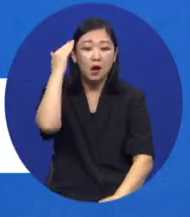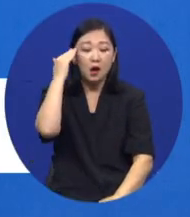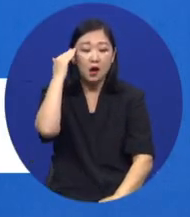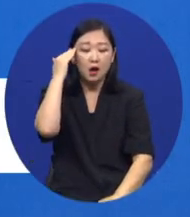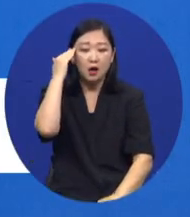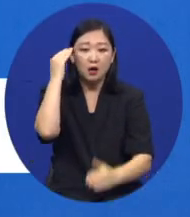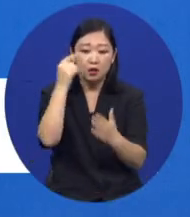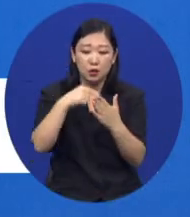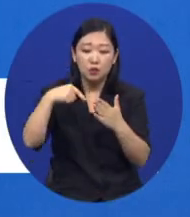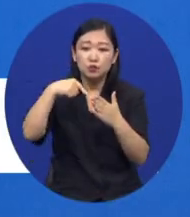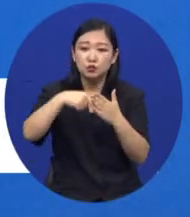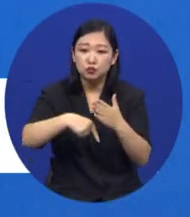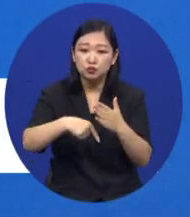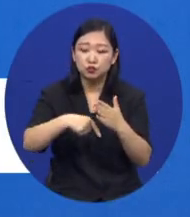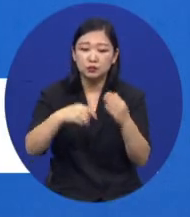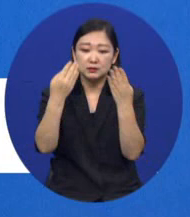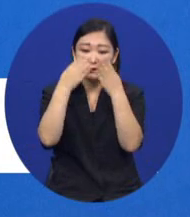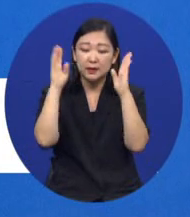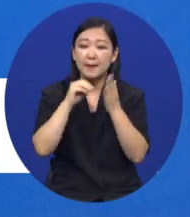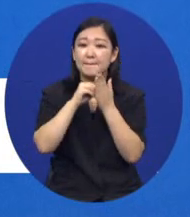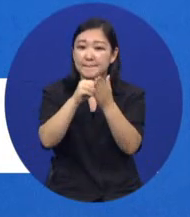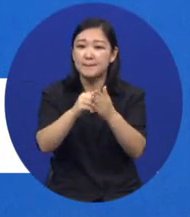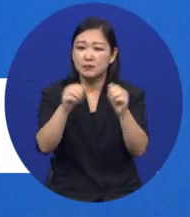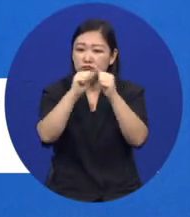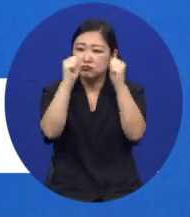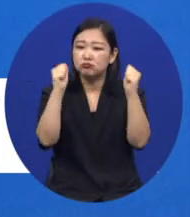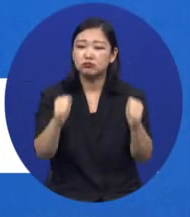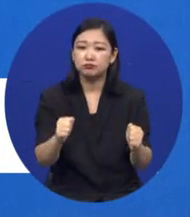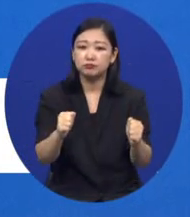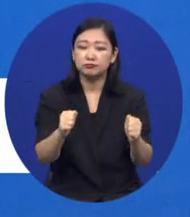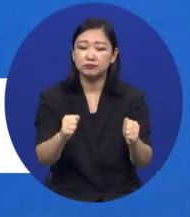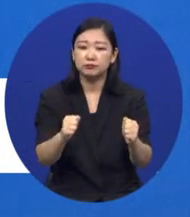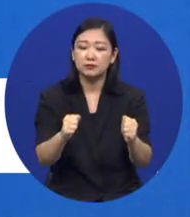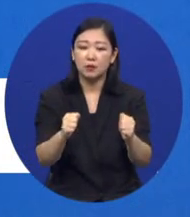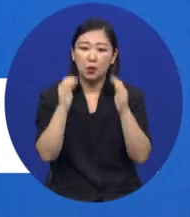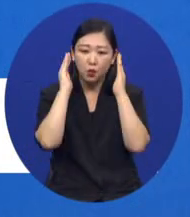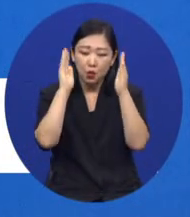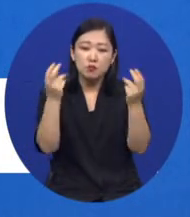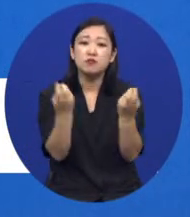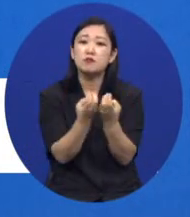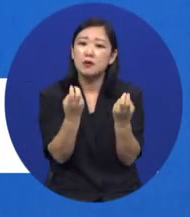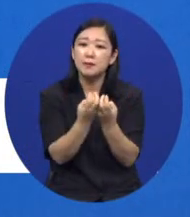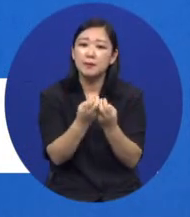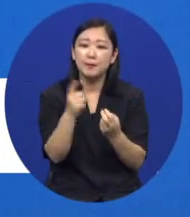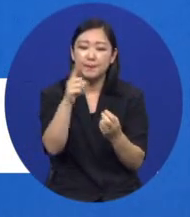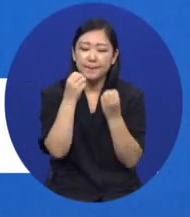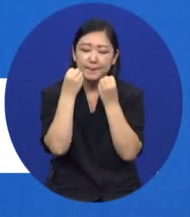수능 시스템이라든지 대입 이 시스템이 학습 방법에